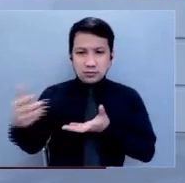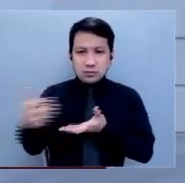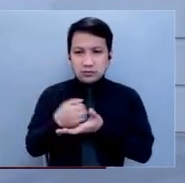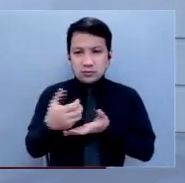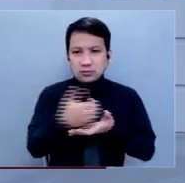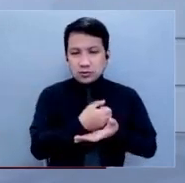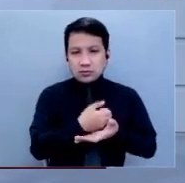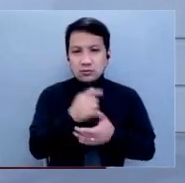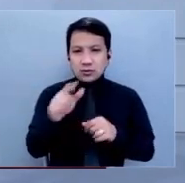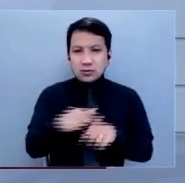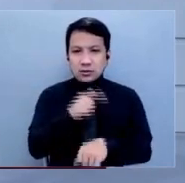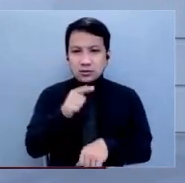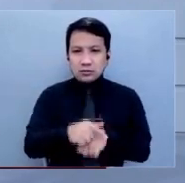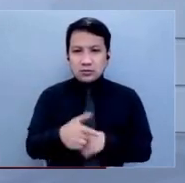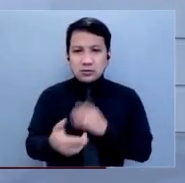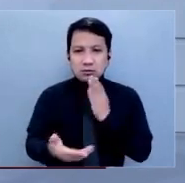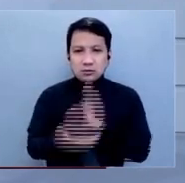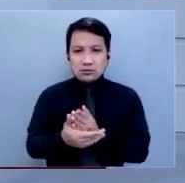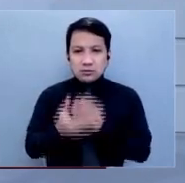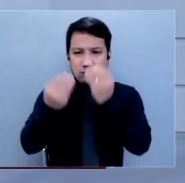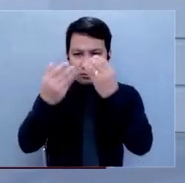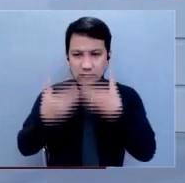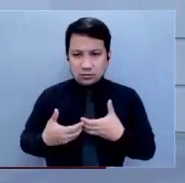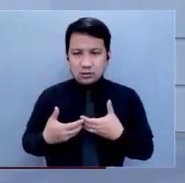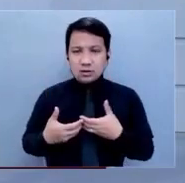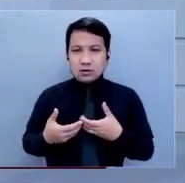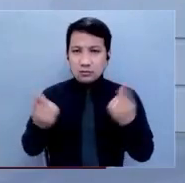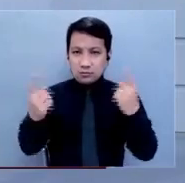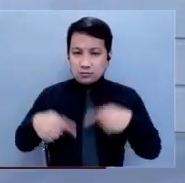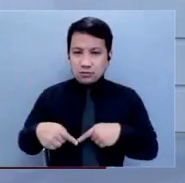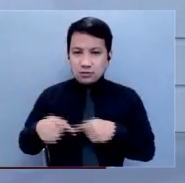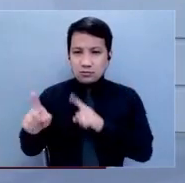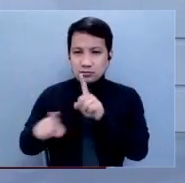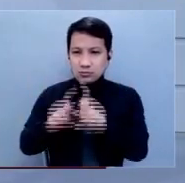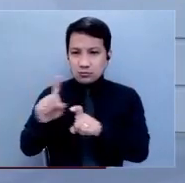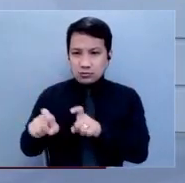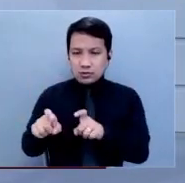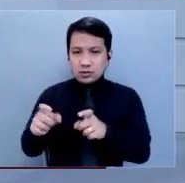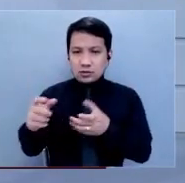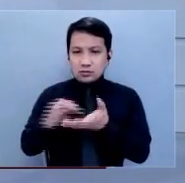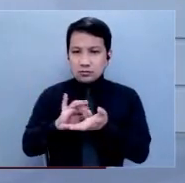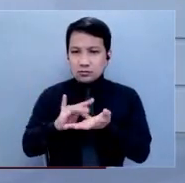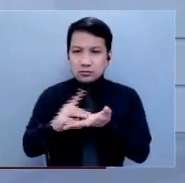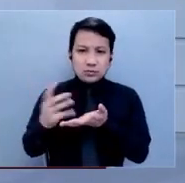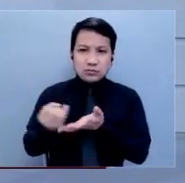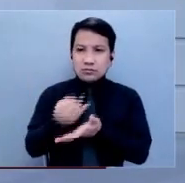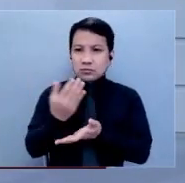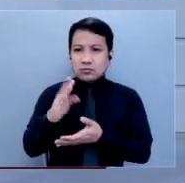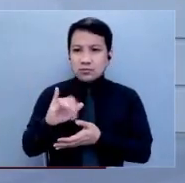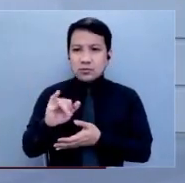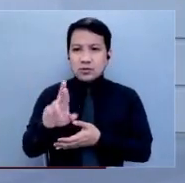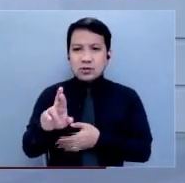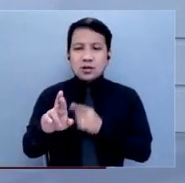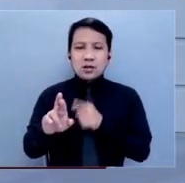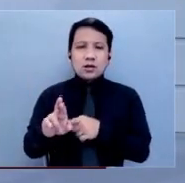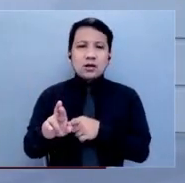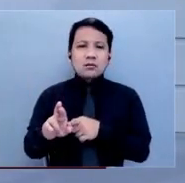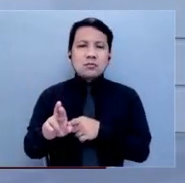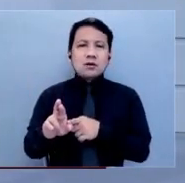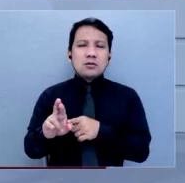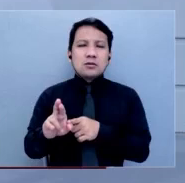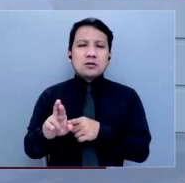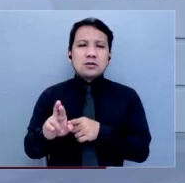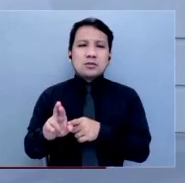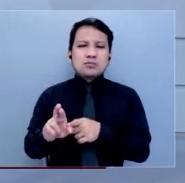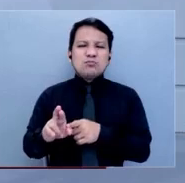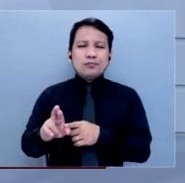mga lupa. Hindi raw sila binigyan ng pagkakataon na questionin ang komputasyon ng BIR. Pangalawa, ang probate court lamang